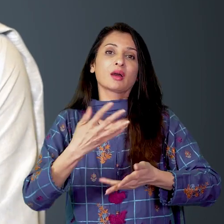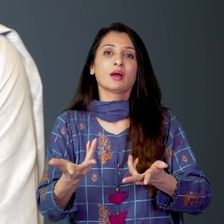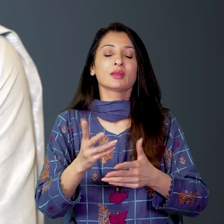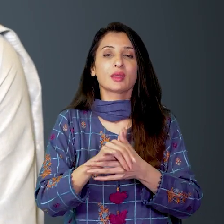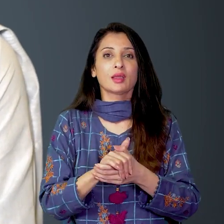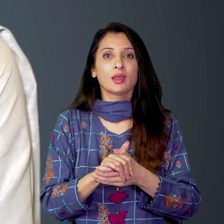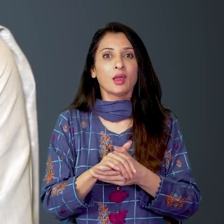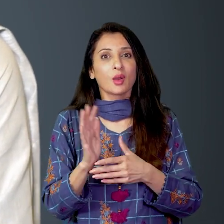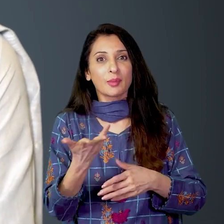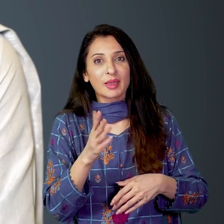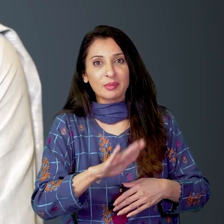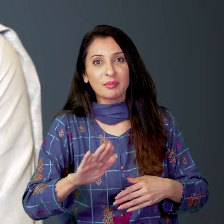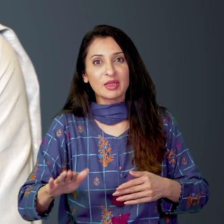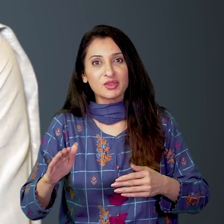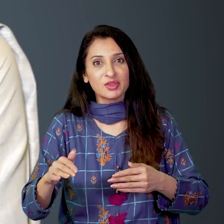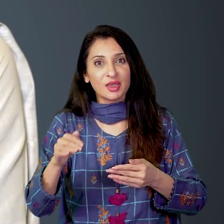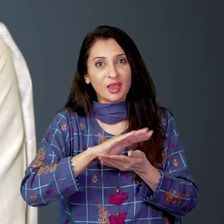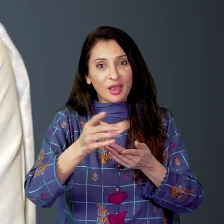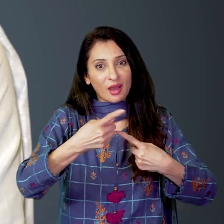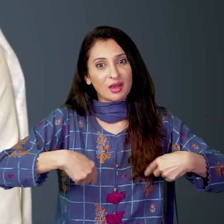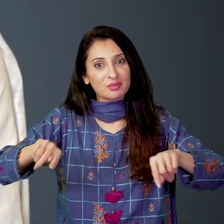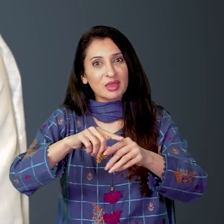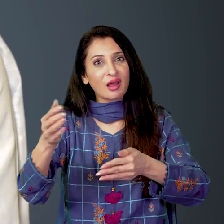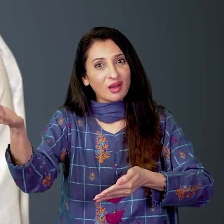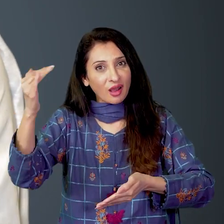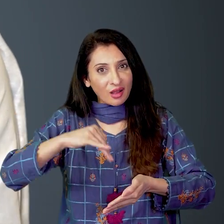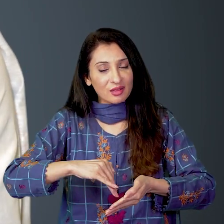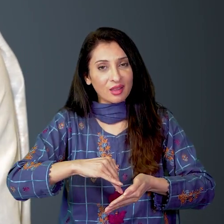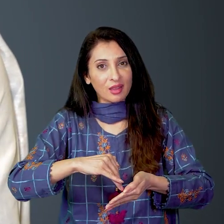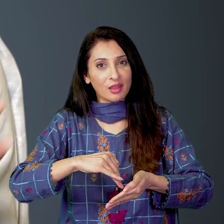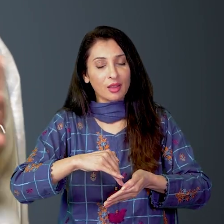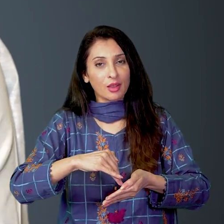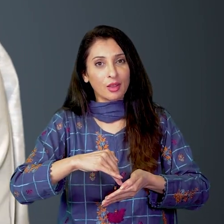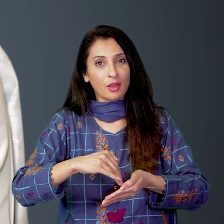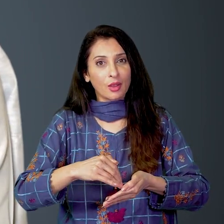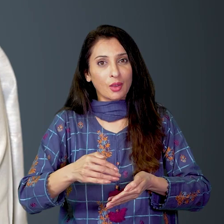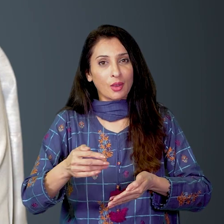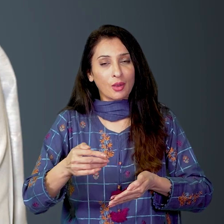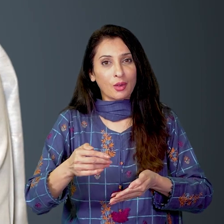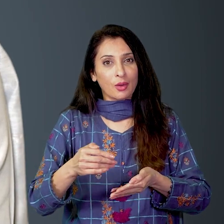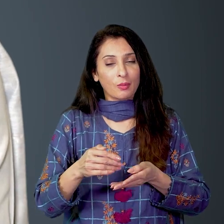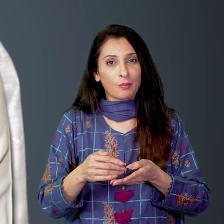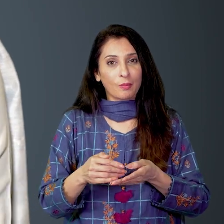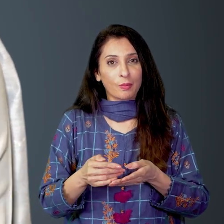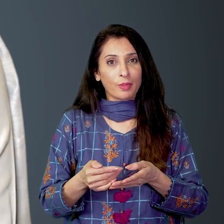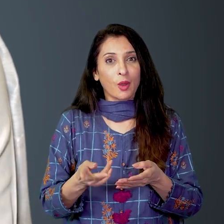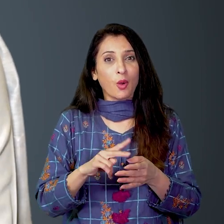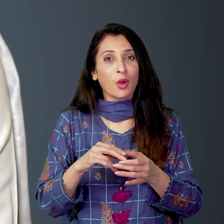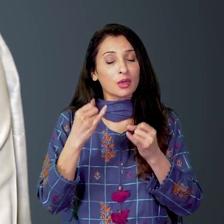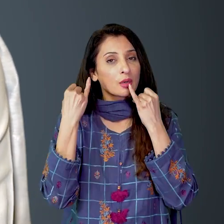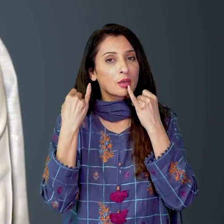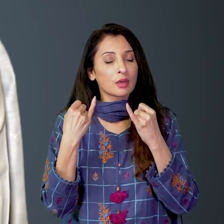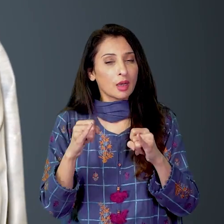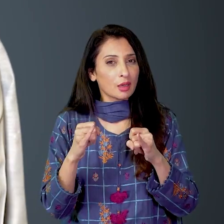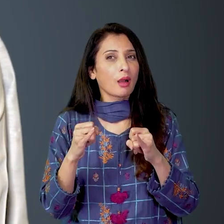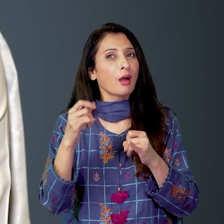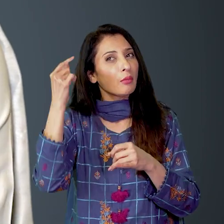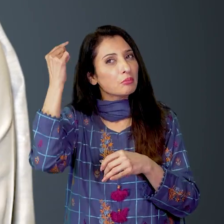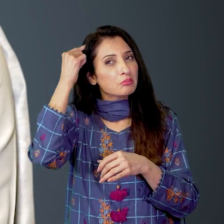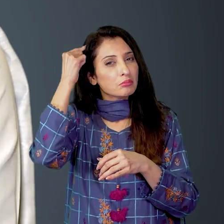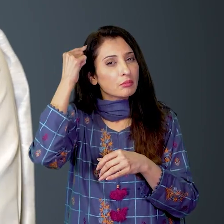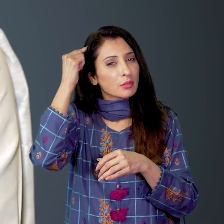अक्सर ऐसे बच्चे होते हैं जो अस्पताल आते हैं और जिनको इतनी एक्सेसिव या इतनी जैसे कह लें इंटेंस हेड इंजरी नहीं